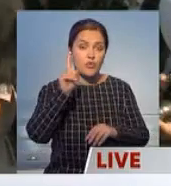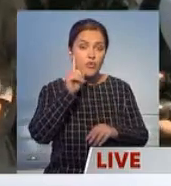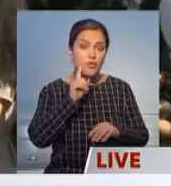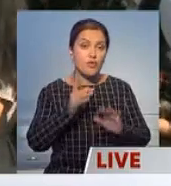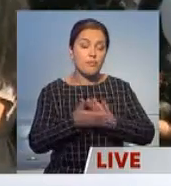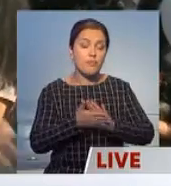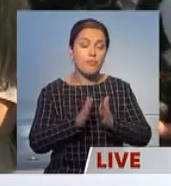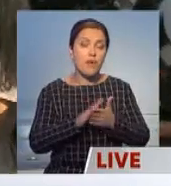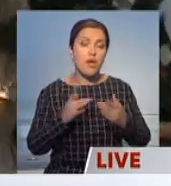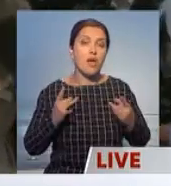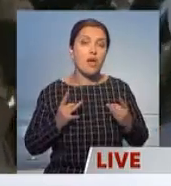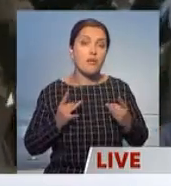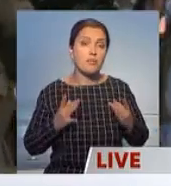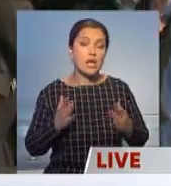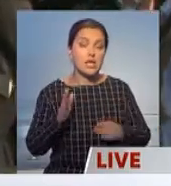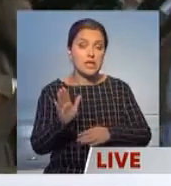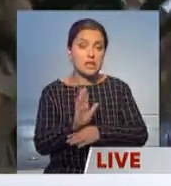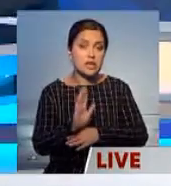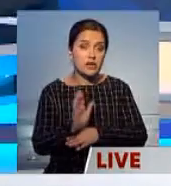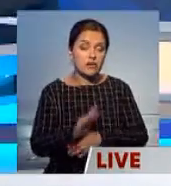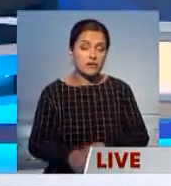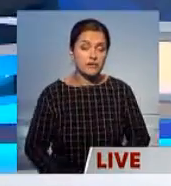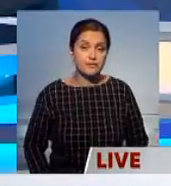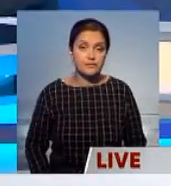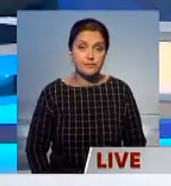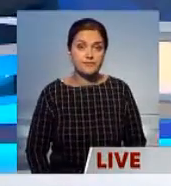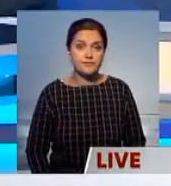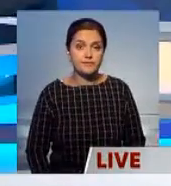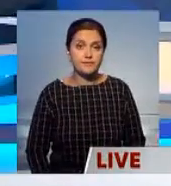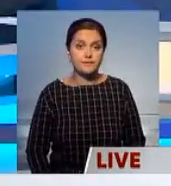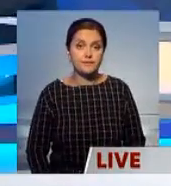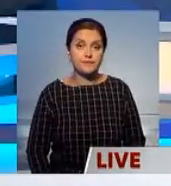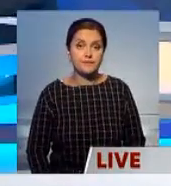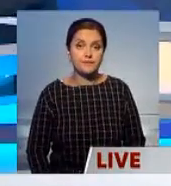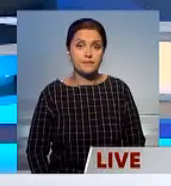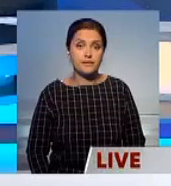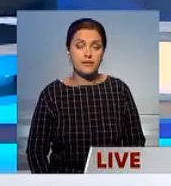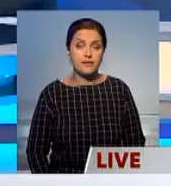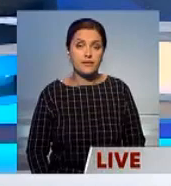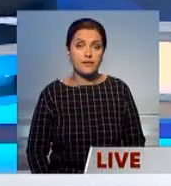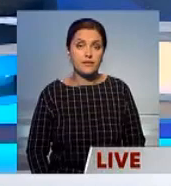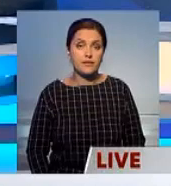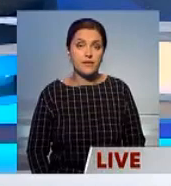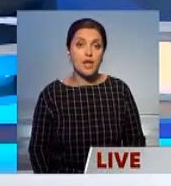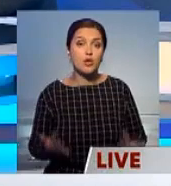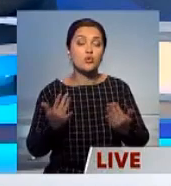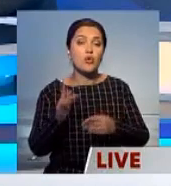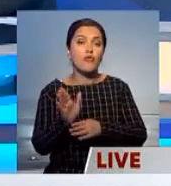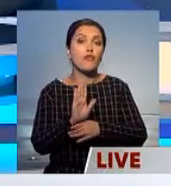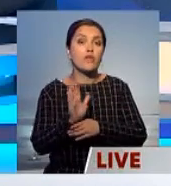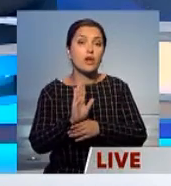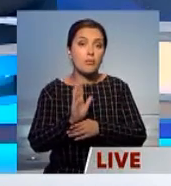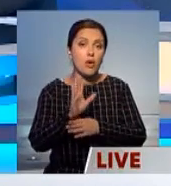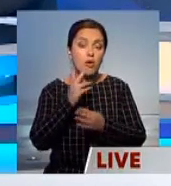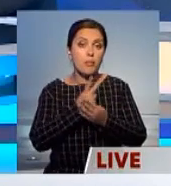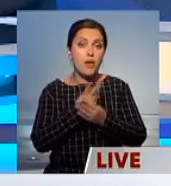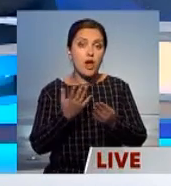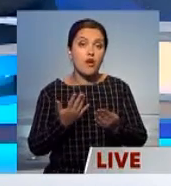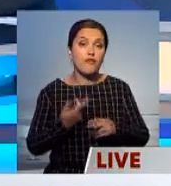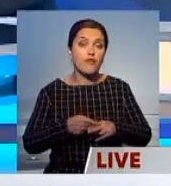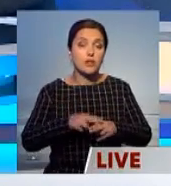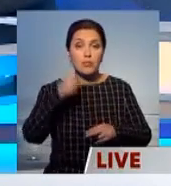такого праздника кино. Сергей? Марк, ну а сколько фильмов покажут в этот раз, в этом